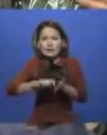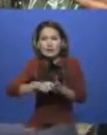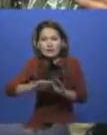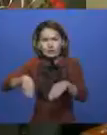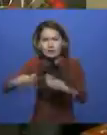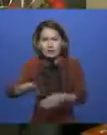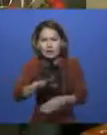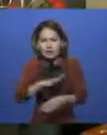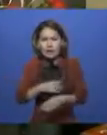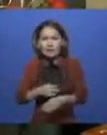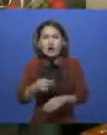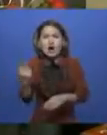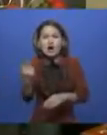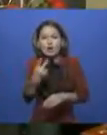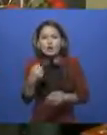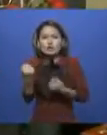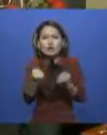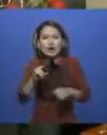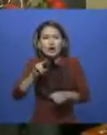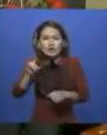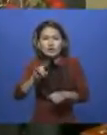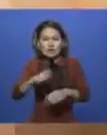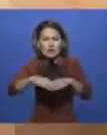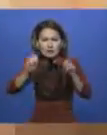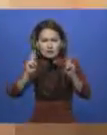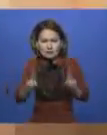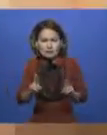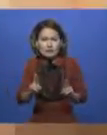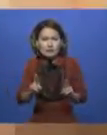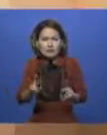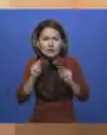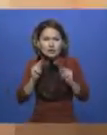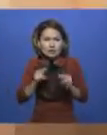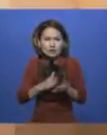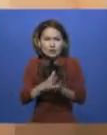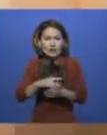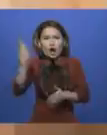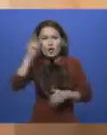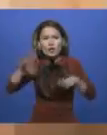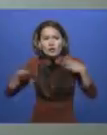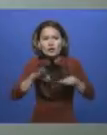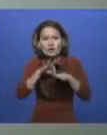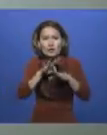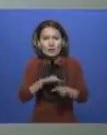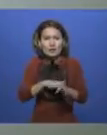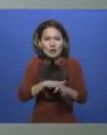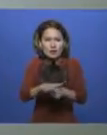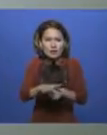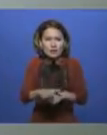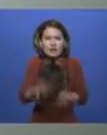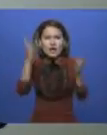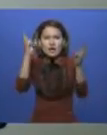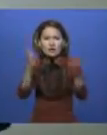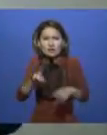қос ұшқышта өз ісін жетік білетін тәжірибелі мамандар еді. Үстіміздегі жылдың 40 айында оқу-жаттығу шараларын жүзеге асыру кезінде қайғылы